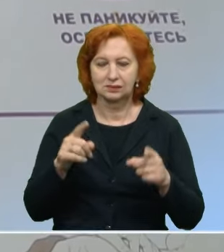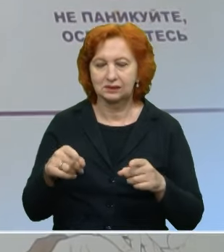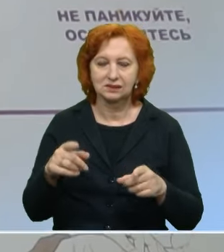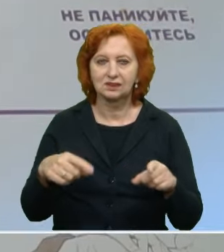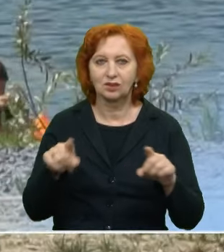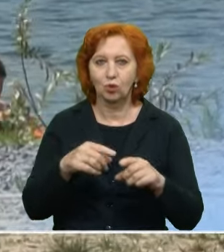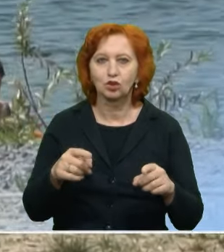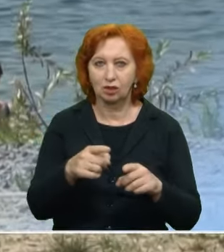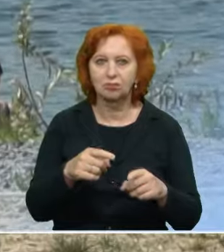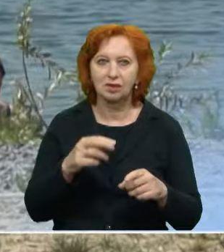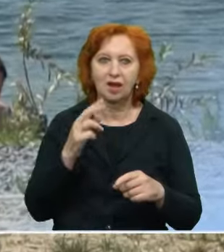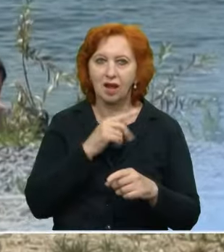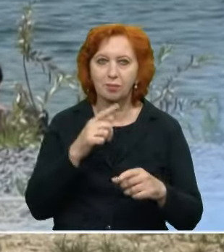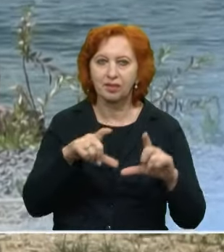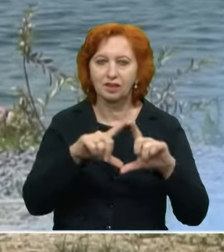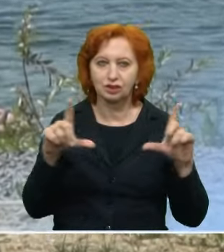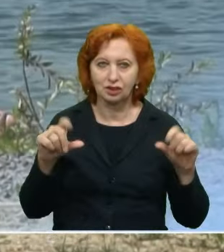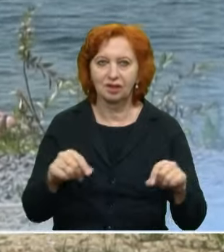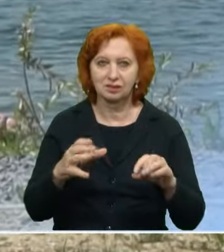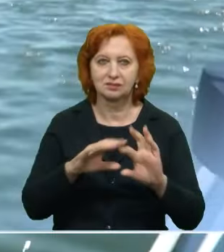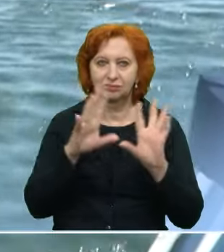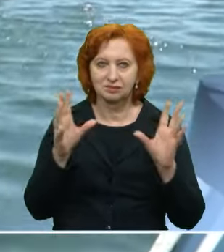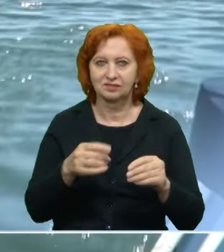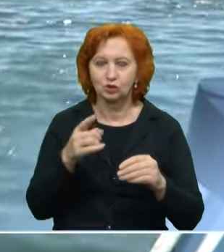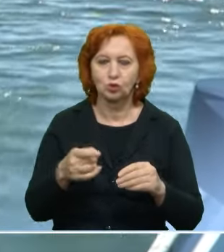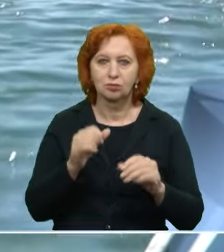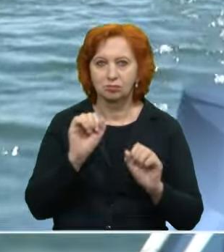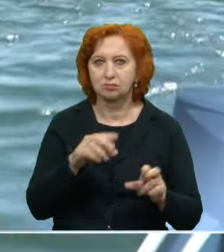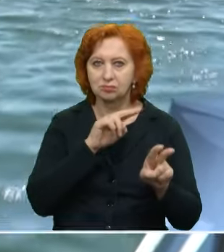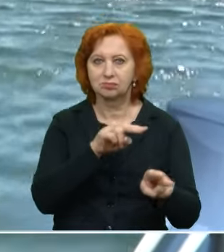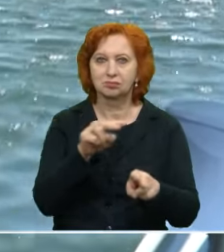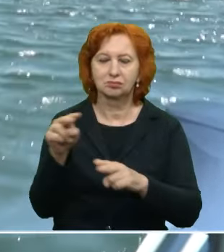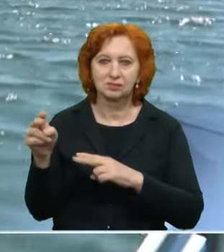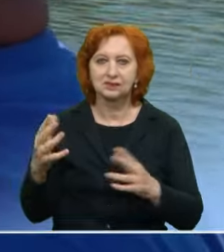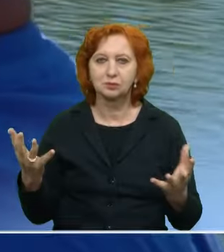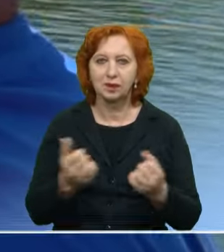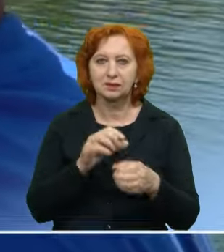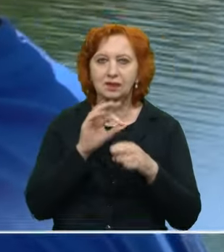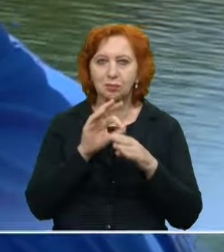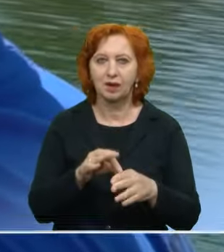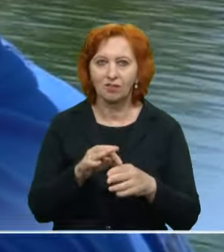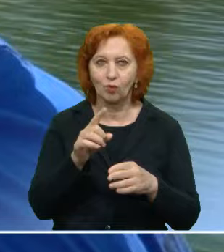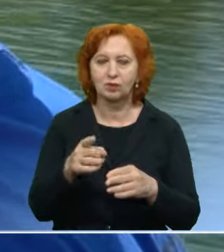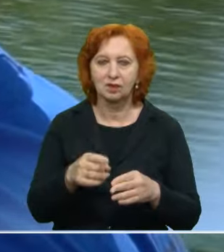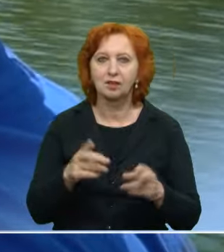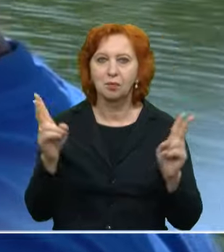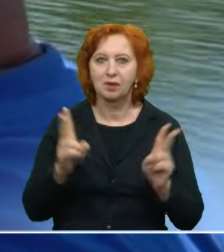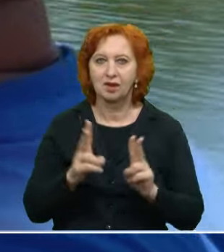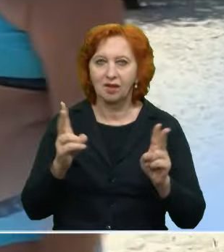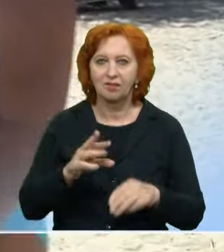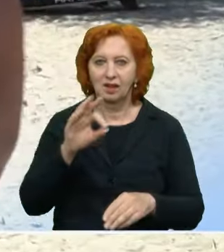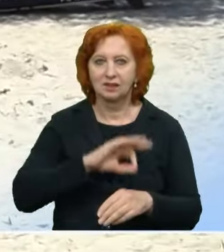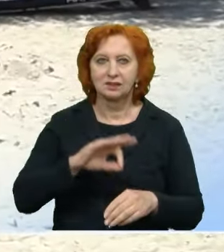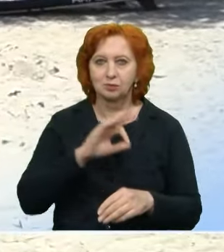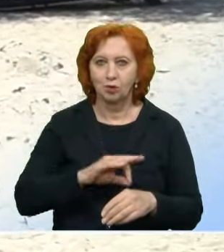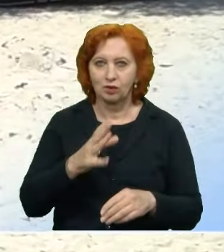также аптечка и средства связи. Совместно с инспекцией по маломерным судам спасатели проводят беседы о правилах использования плавательных